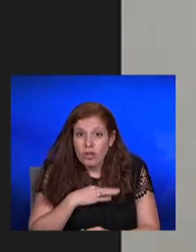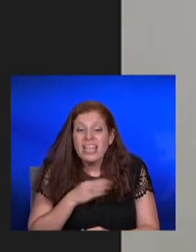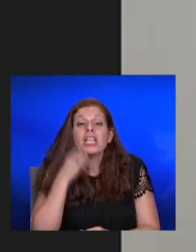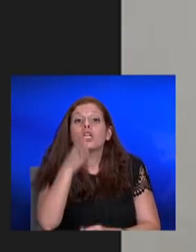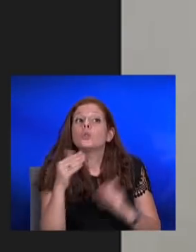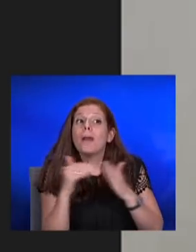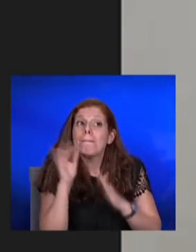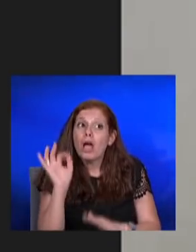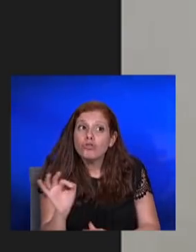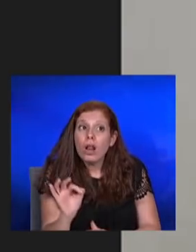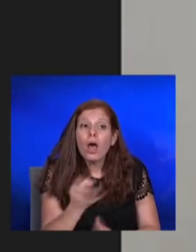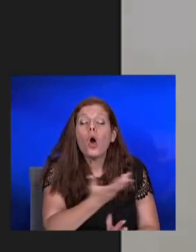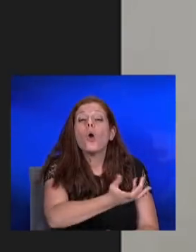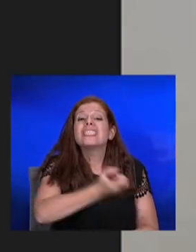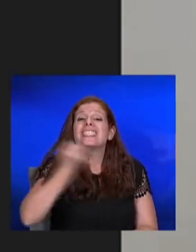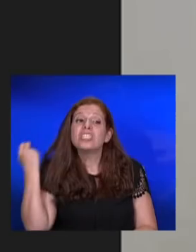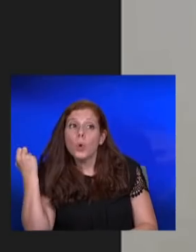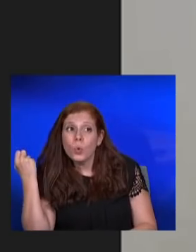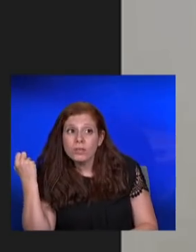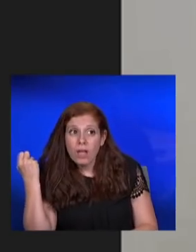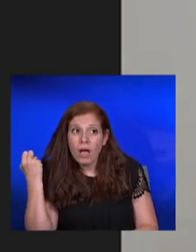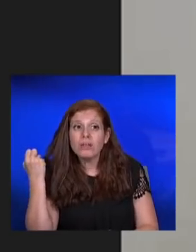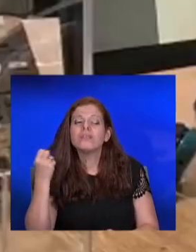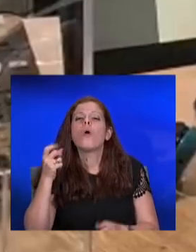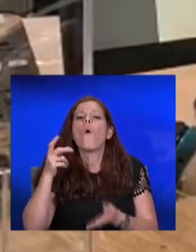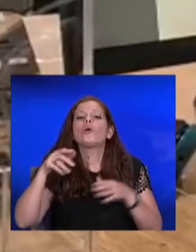her out, put her down on her knees in the street,